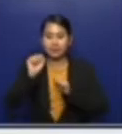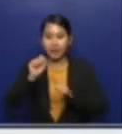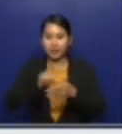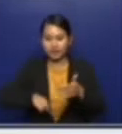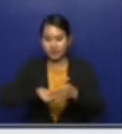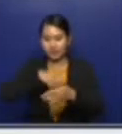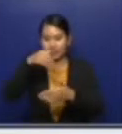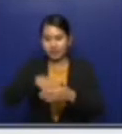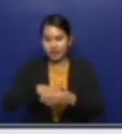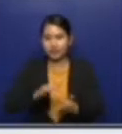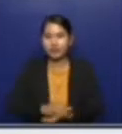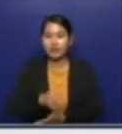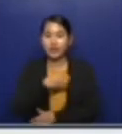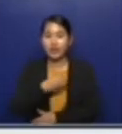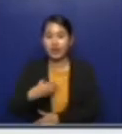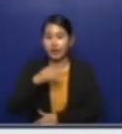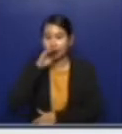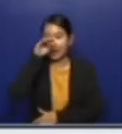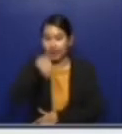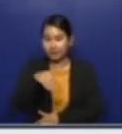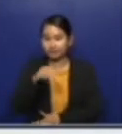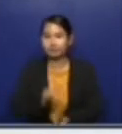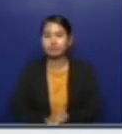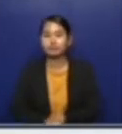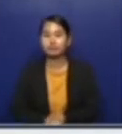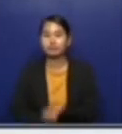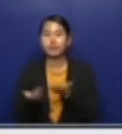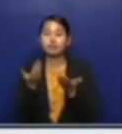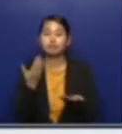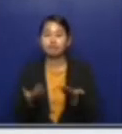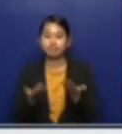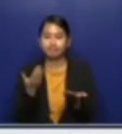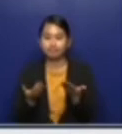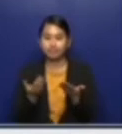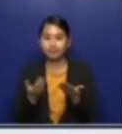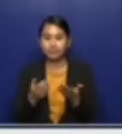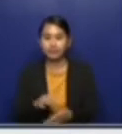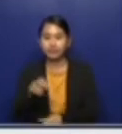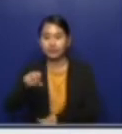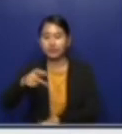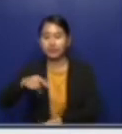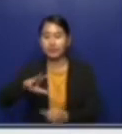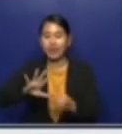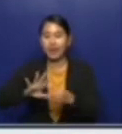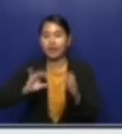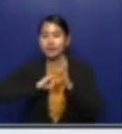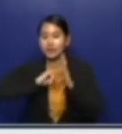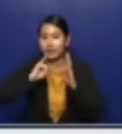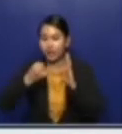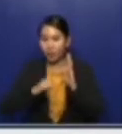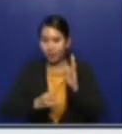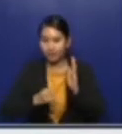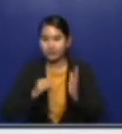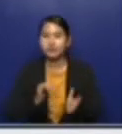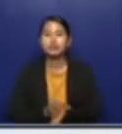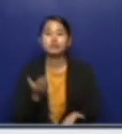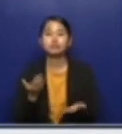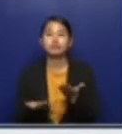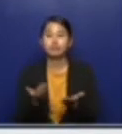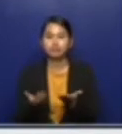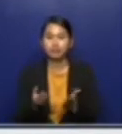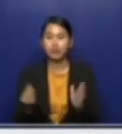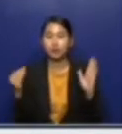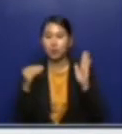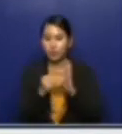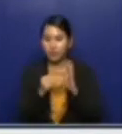จะเลือกเทศบาลจะเลือกสภาจังหวัดหรือกรุงเทพมห